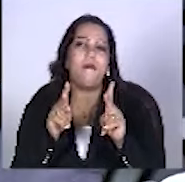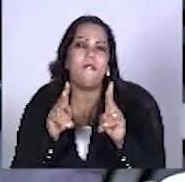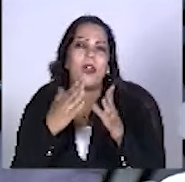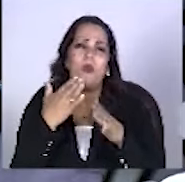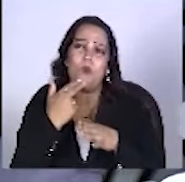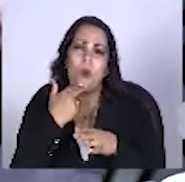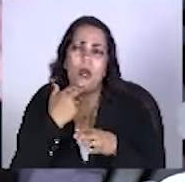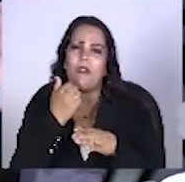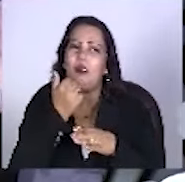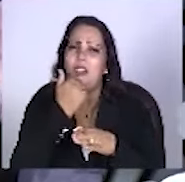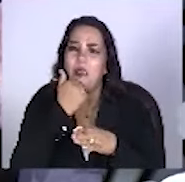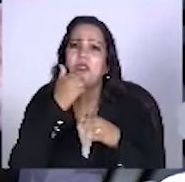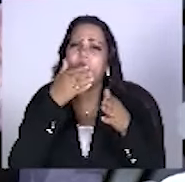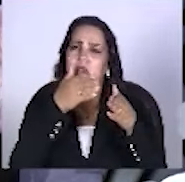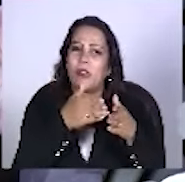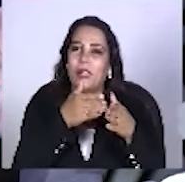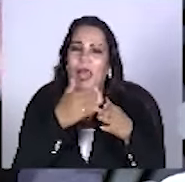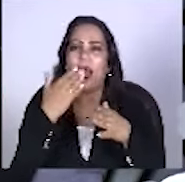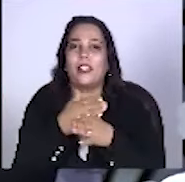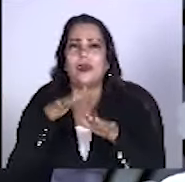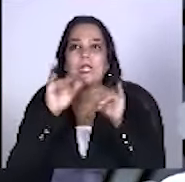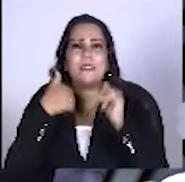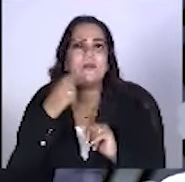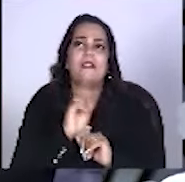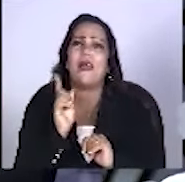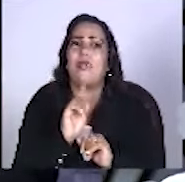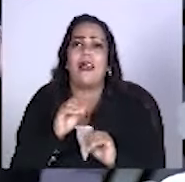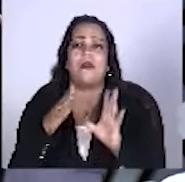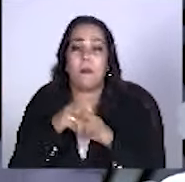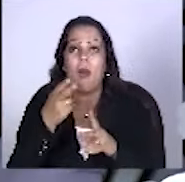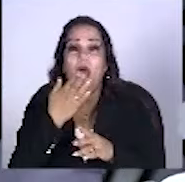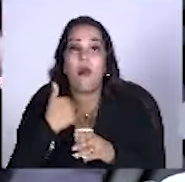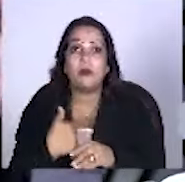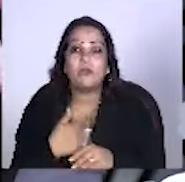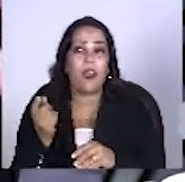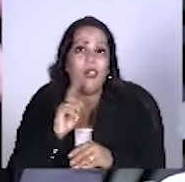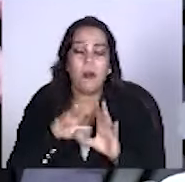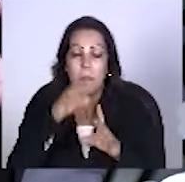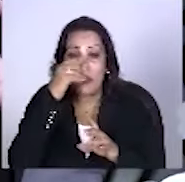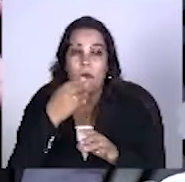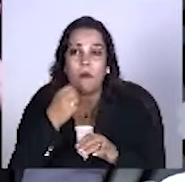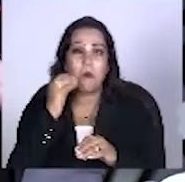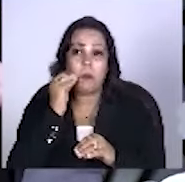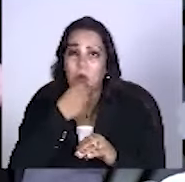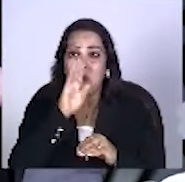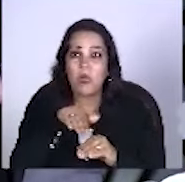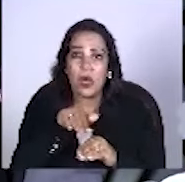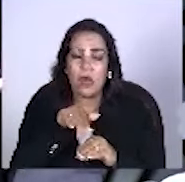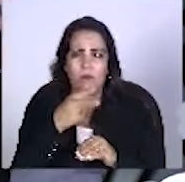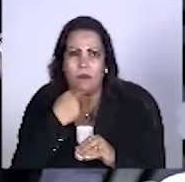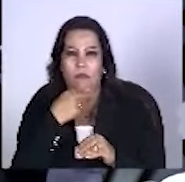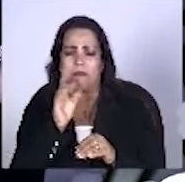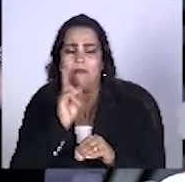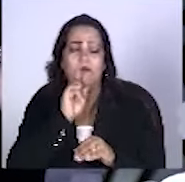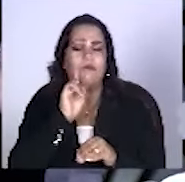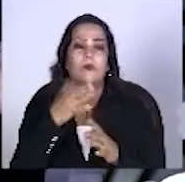اه هي عملت كده. ايه العبط ده؟ هي عملت كده. ايه العبط ده؟ ده هو ده اللي بينفره منك. ايه